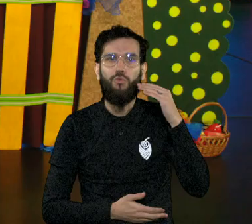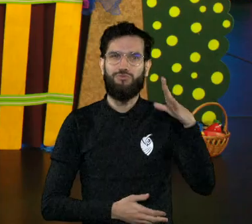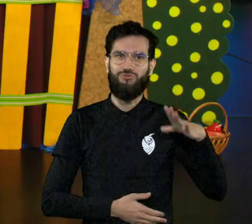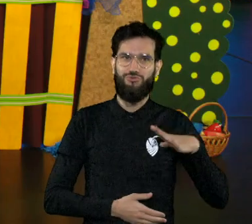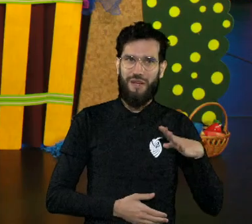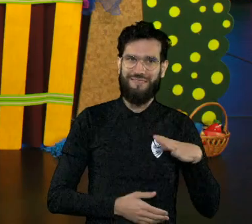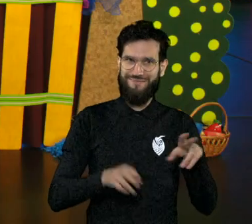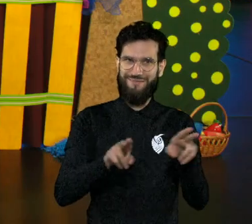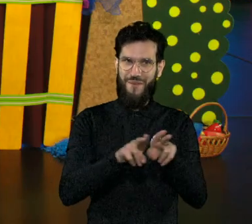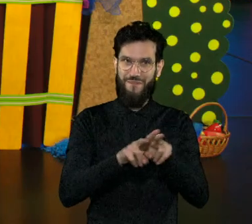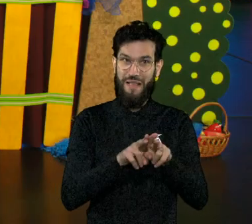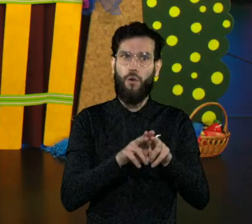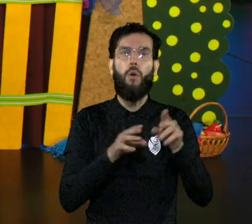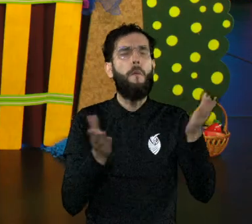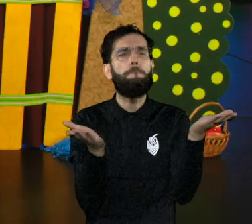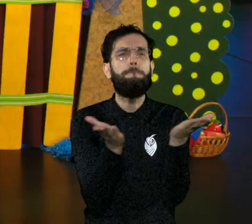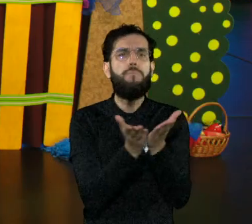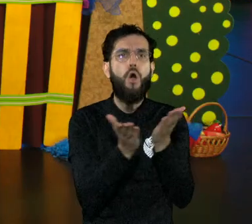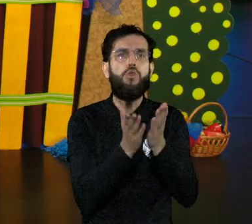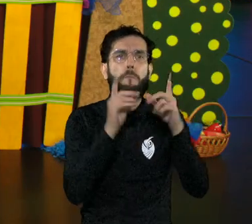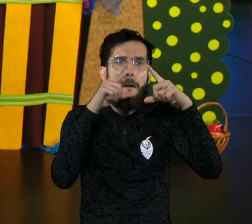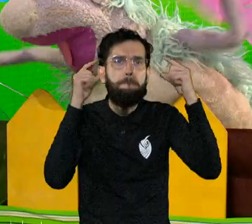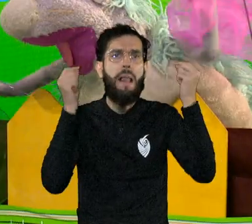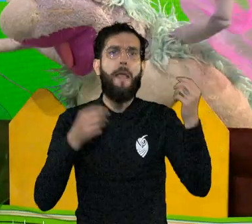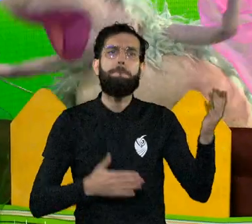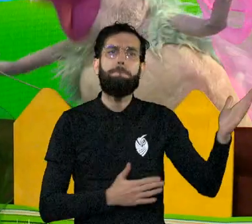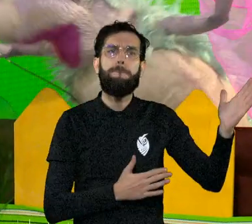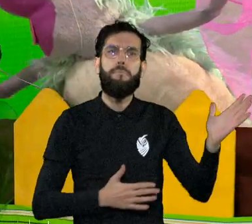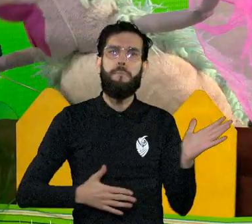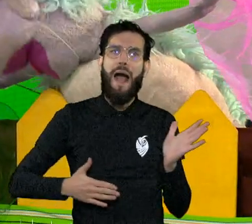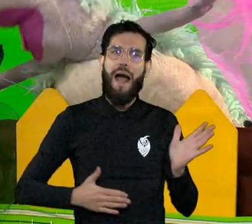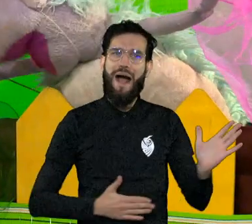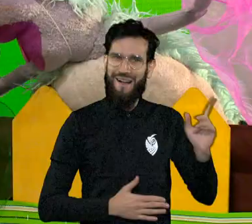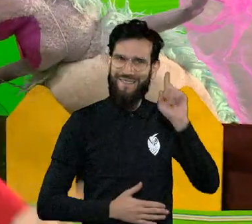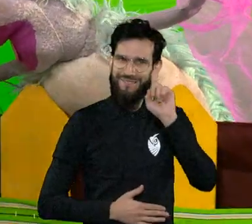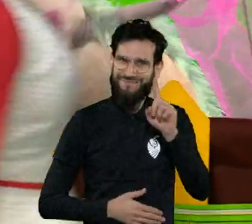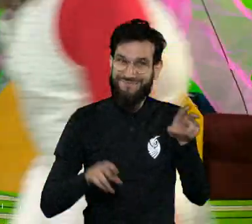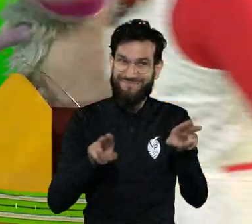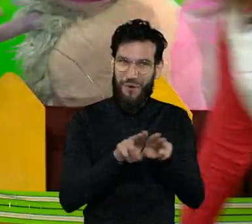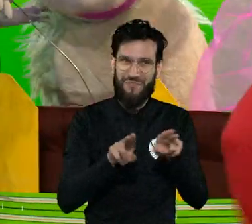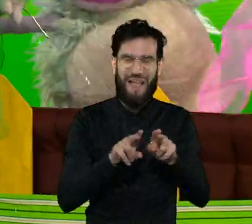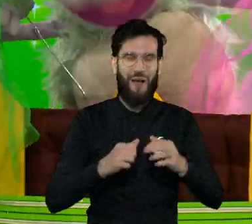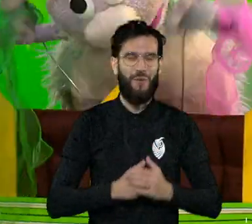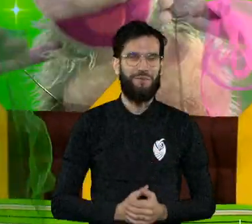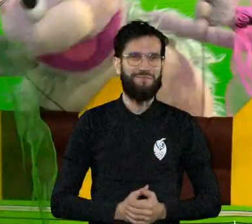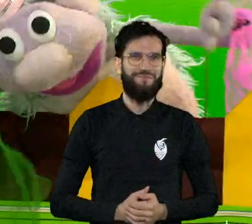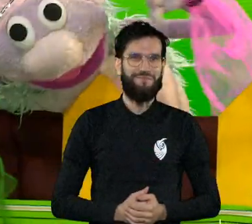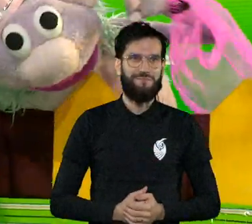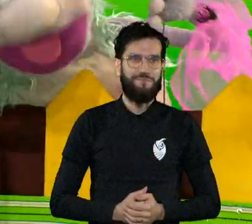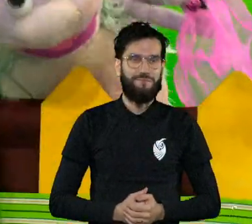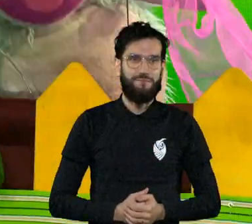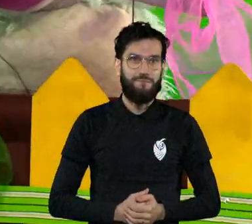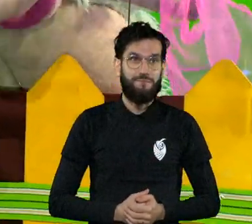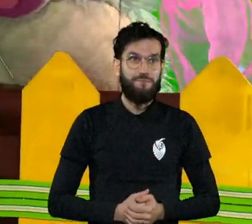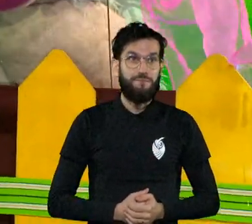bále. Páči je, sa ďakujem. Ešte. Ďakujem. Nech sa páči.